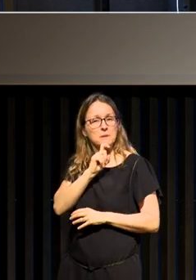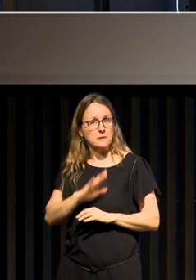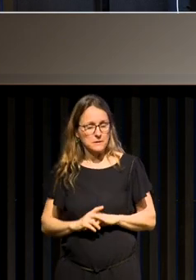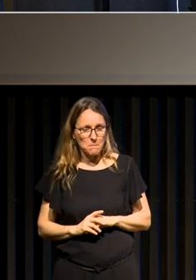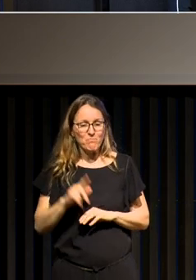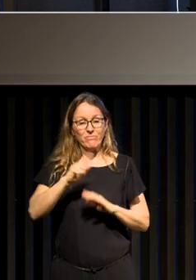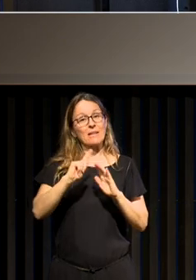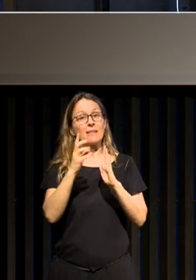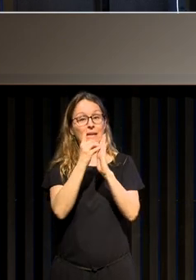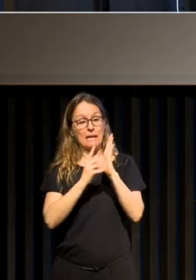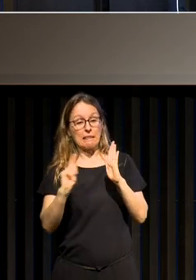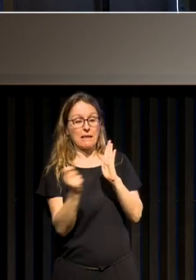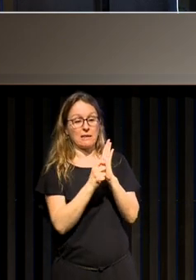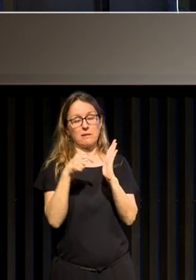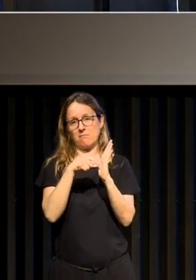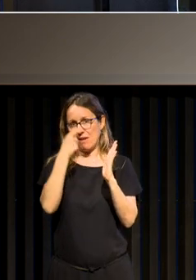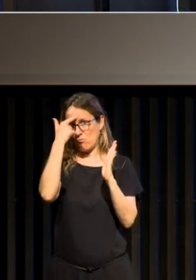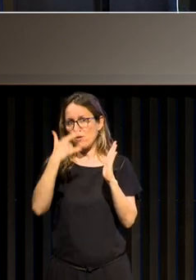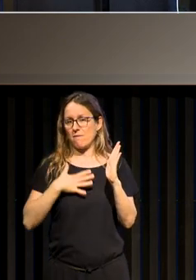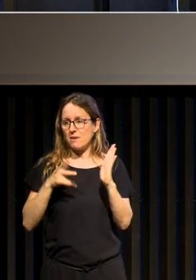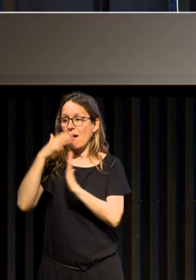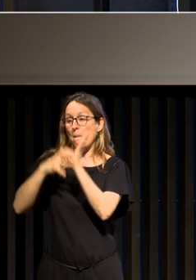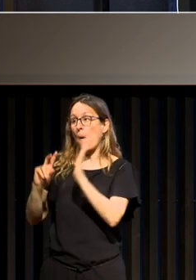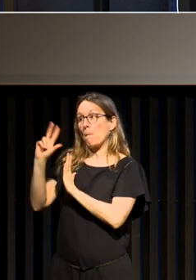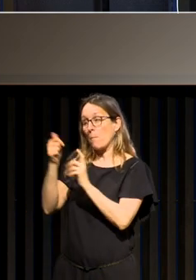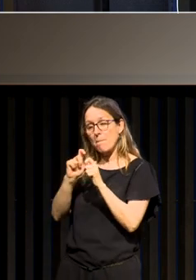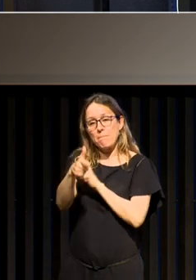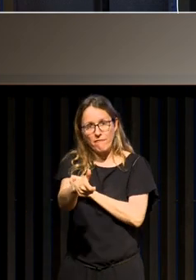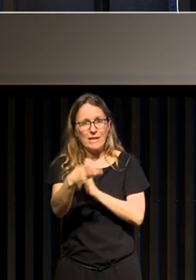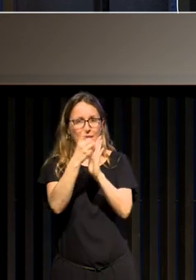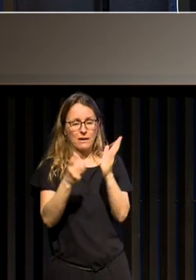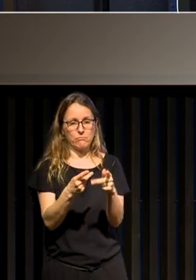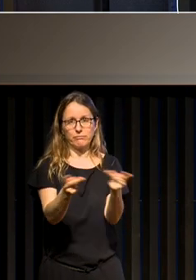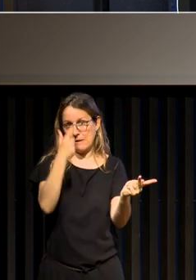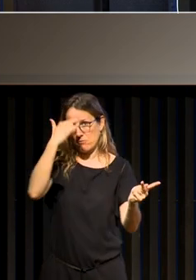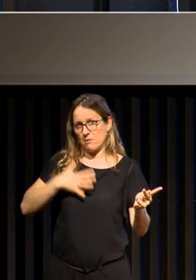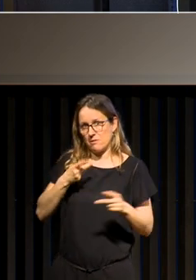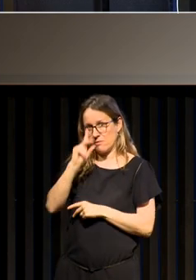décret intervienne après le rapport. Ça serait, à mon sens, plus judicieux